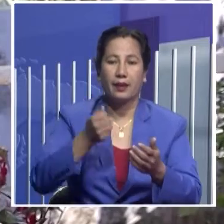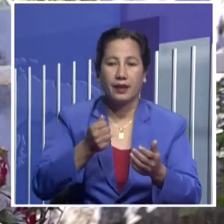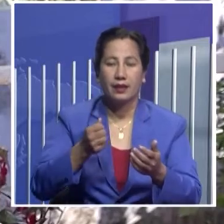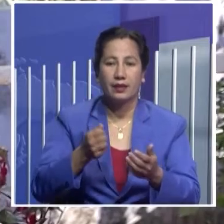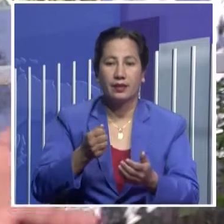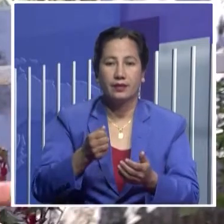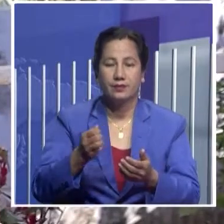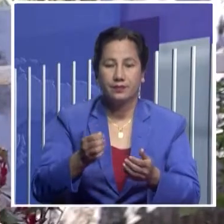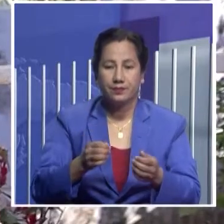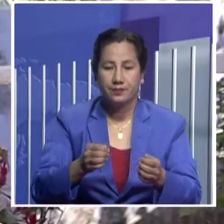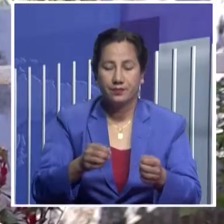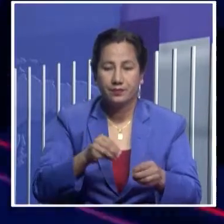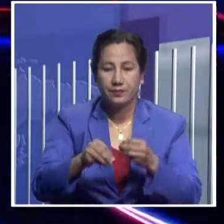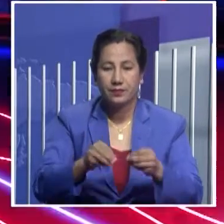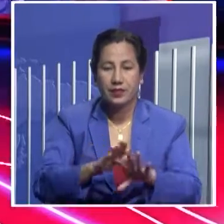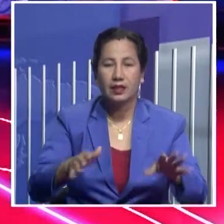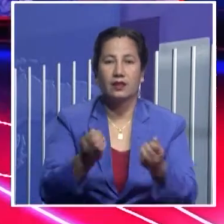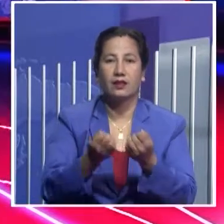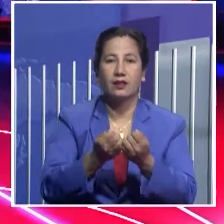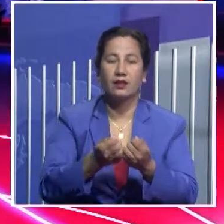खाने सक्ने योग्य हुन्थ्यो जस्तो मलाई लाग्छ।